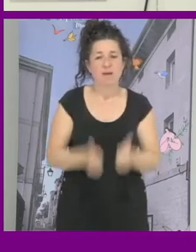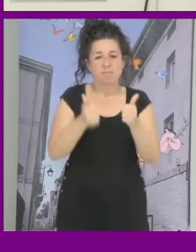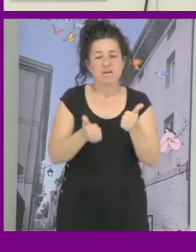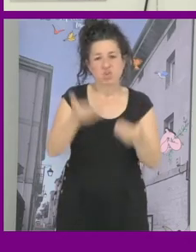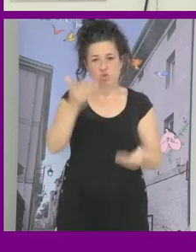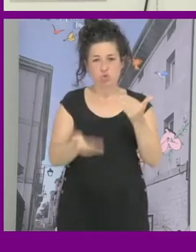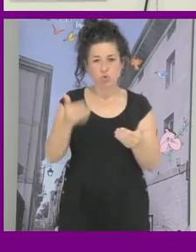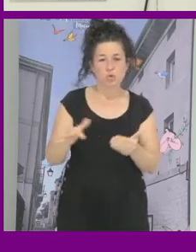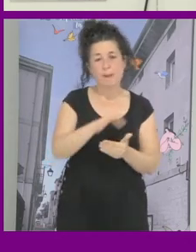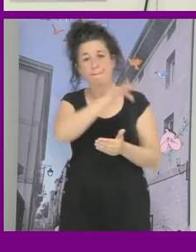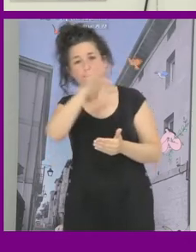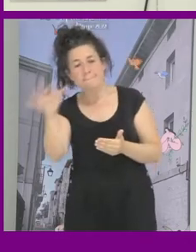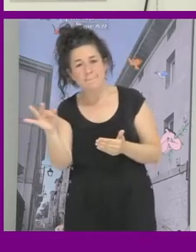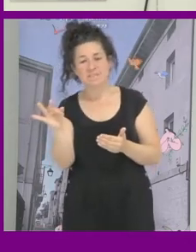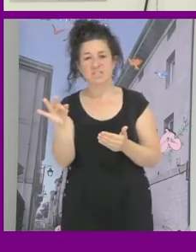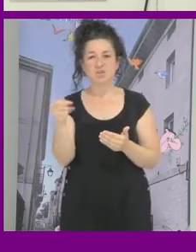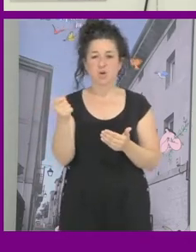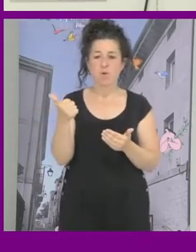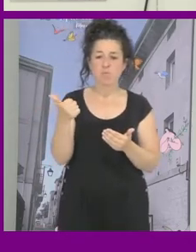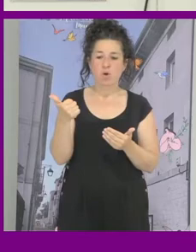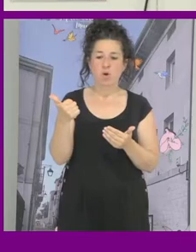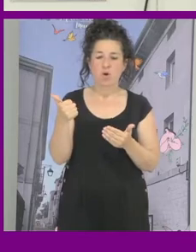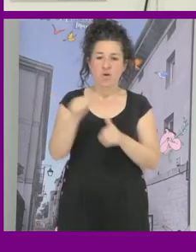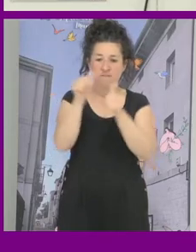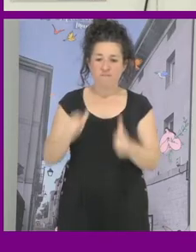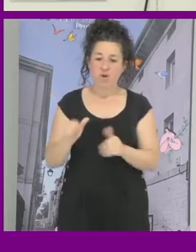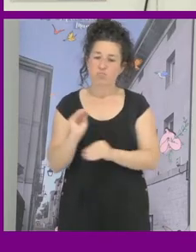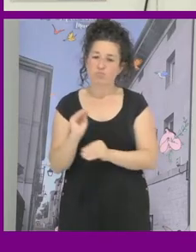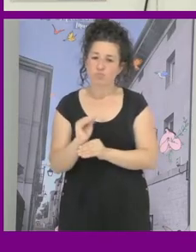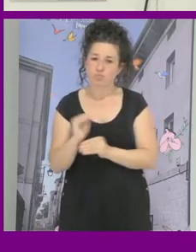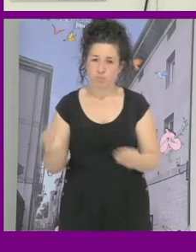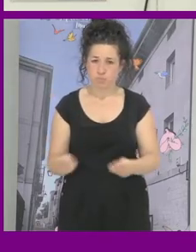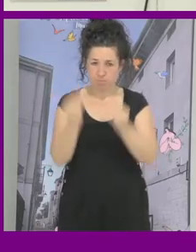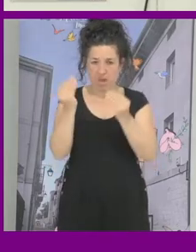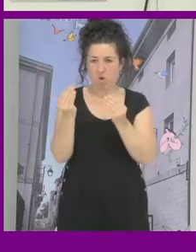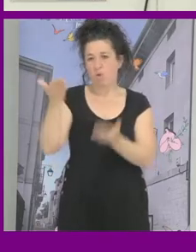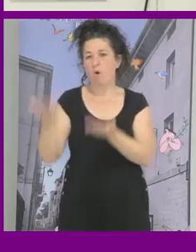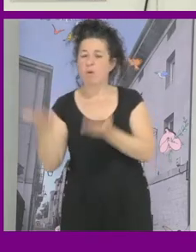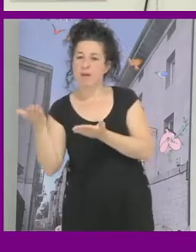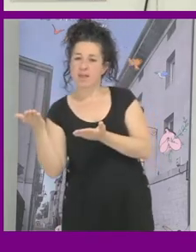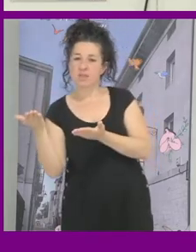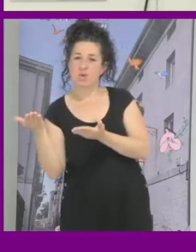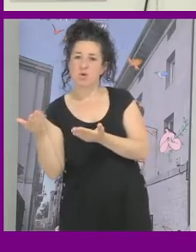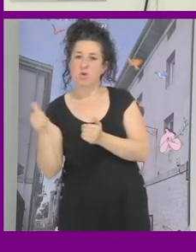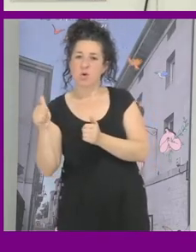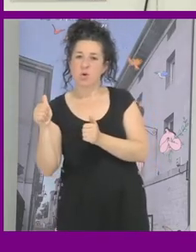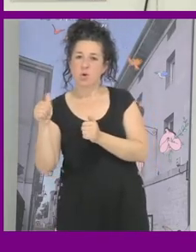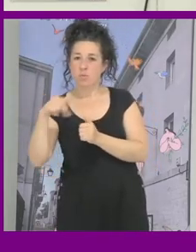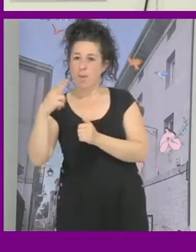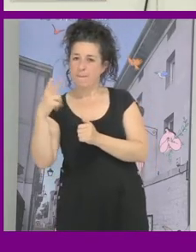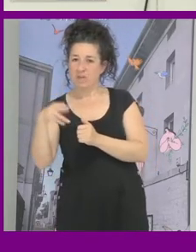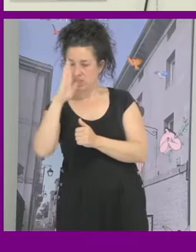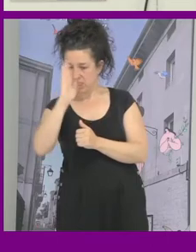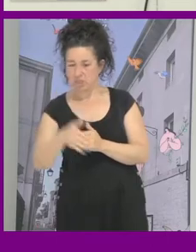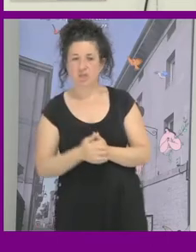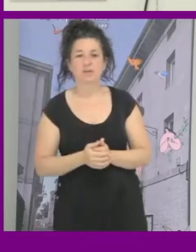bai? Bikote heteroseksualekin alderatuta. Bigarren aipu bat, gure umeak tratatzeko dugun modua ere,